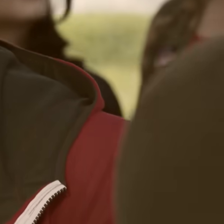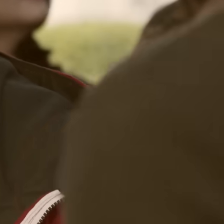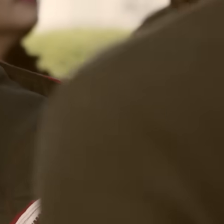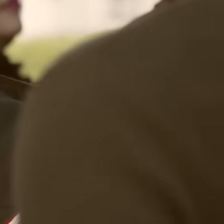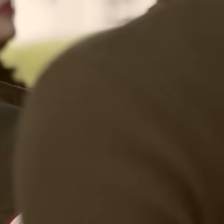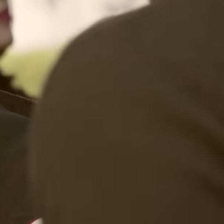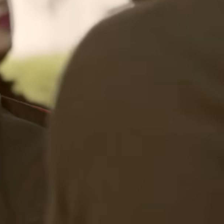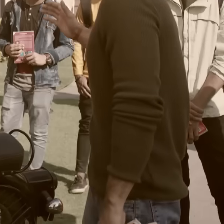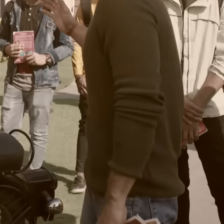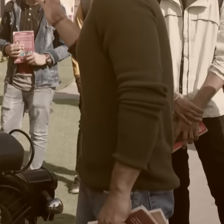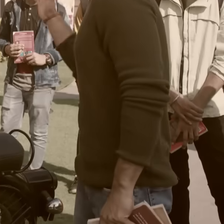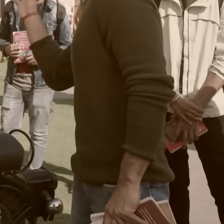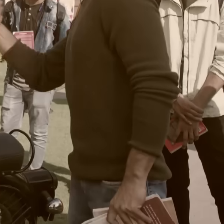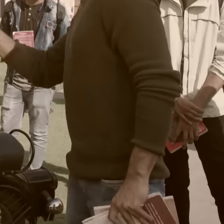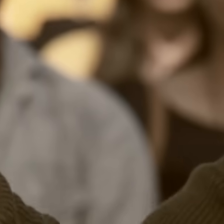डन।